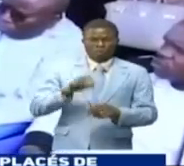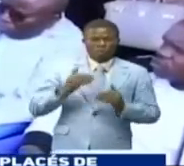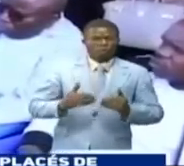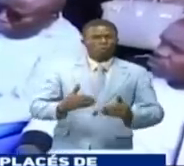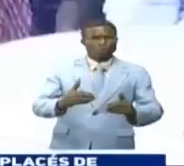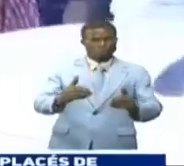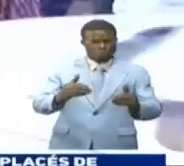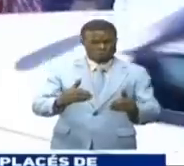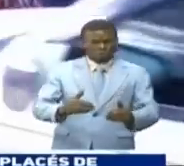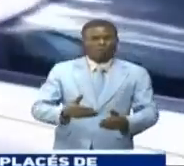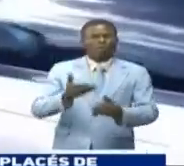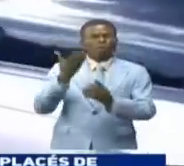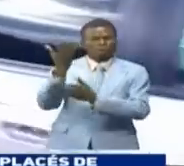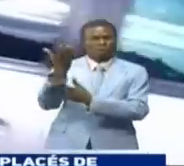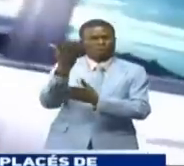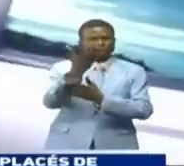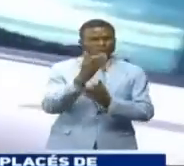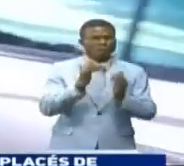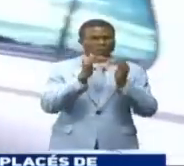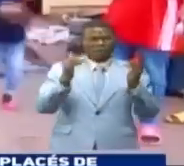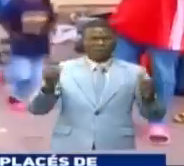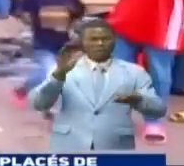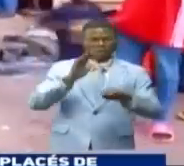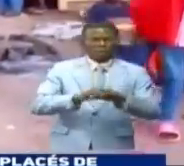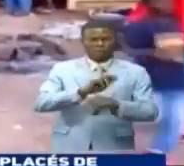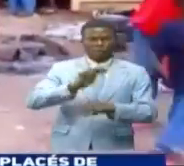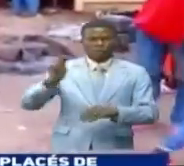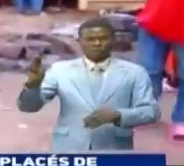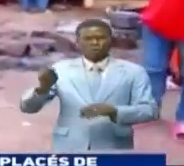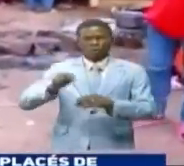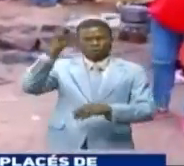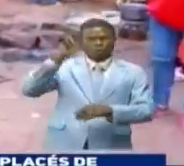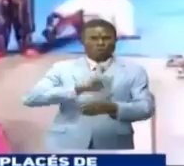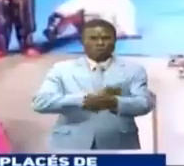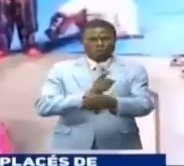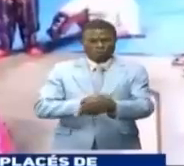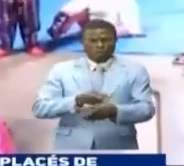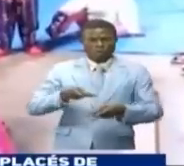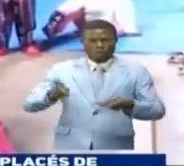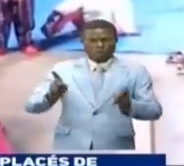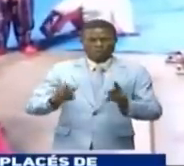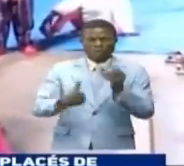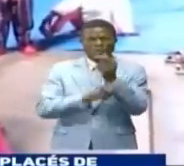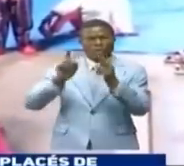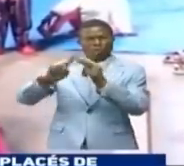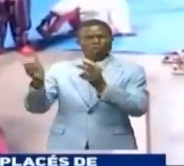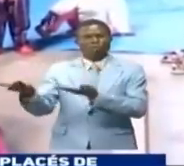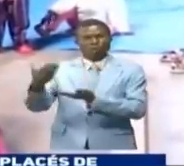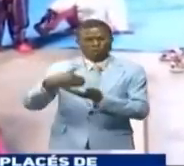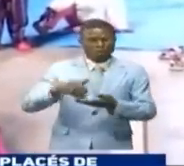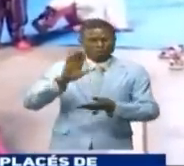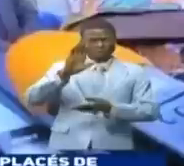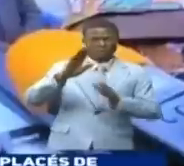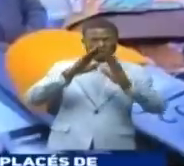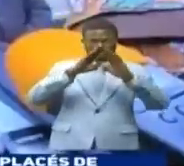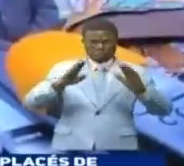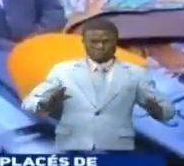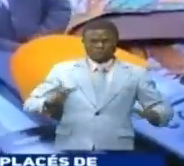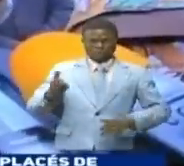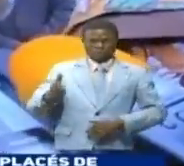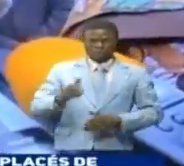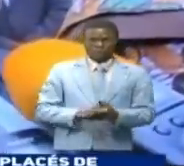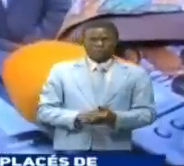les plaidoyers pour que la paix revienne au Nord Kivu et ainsi permettre le retour des déplacés dans leur milieu. Malgré